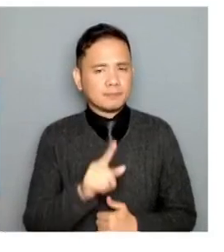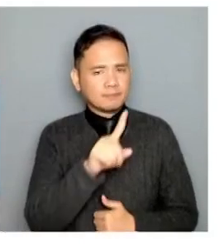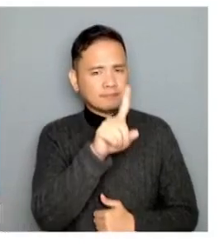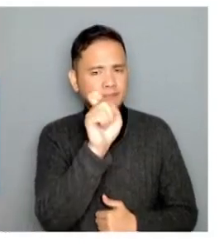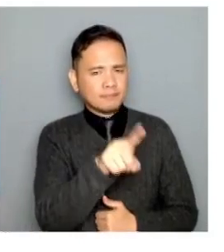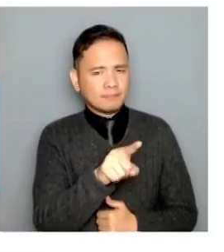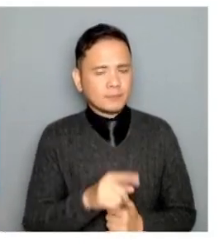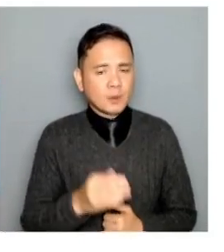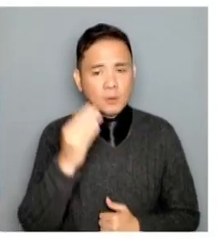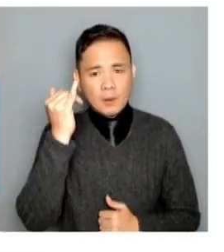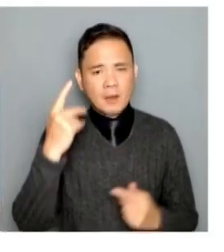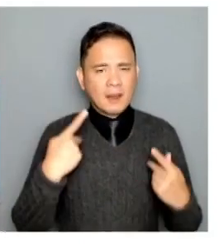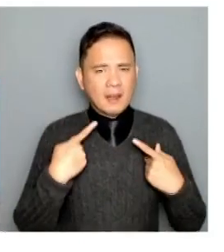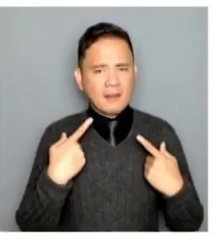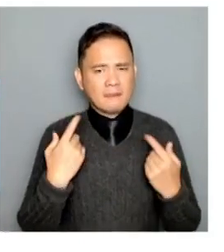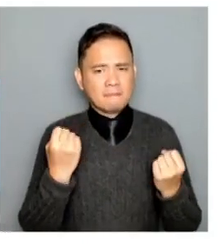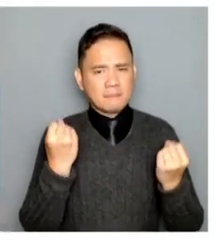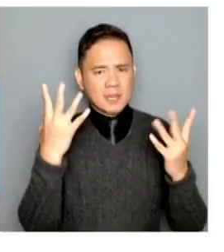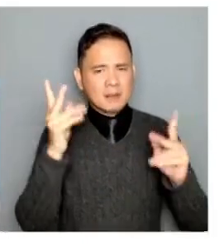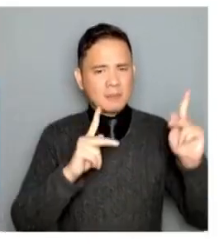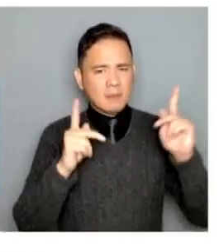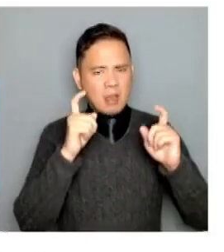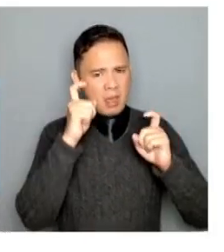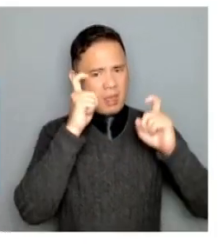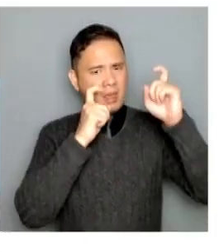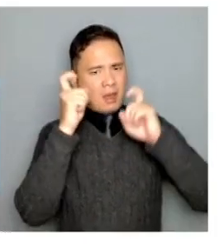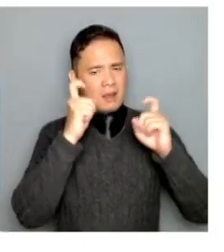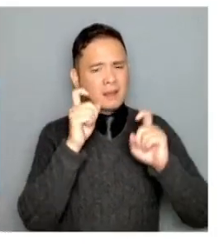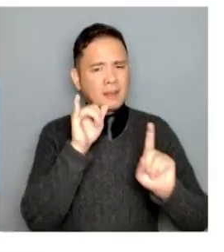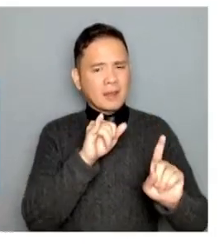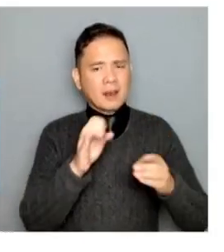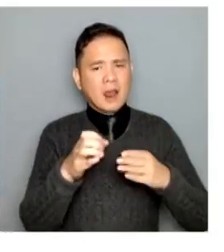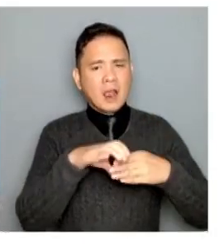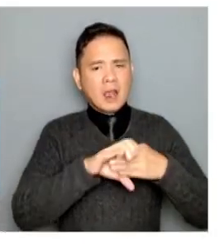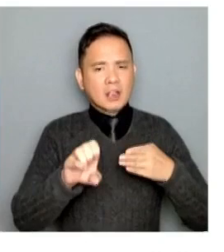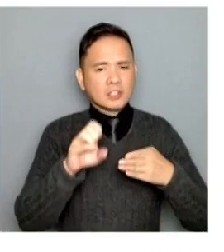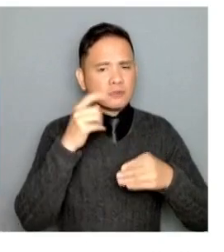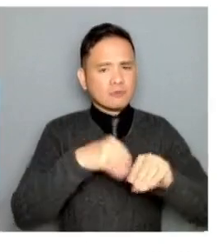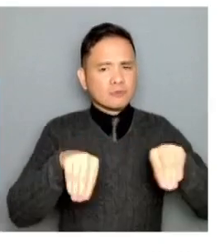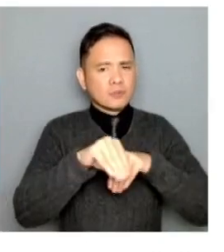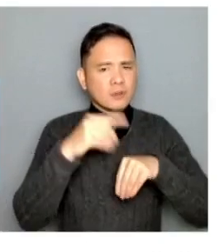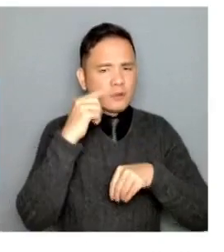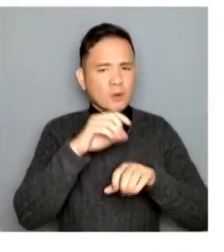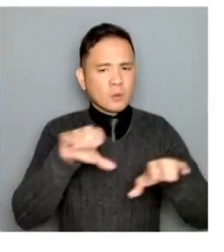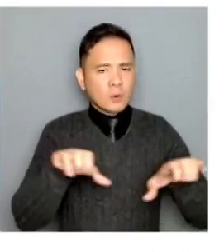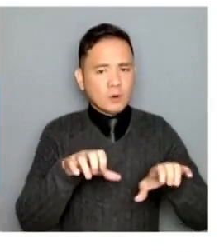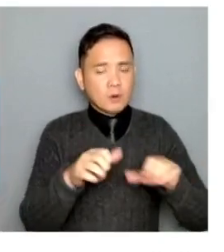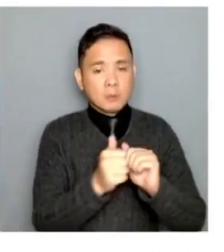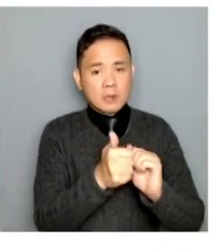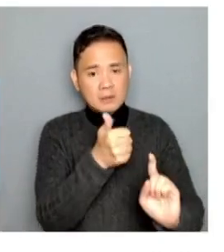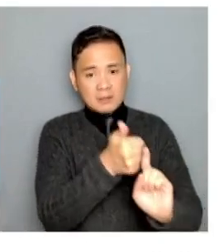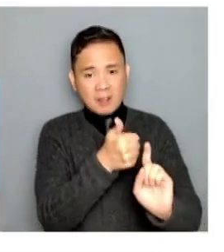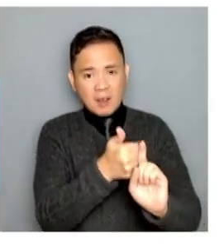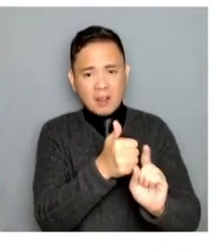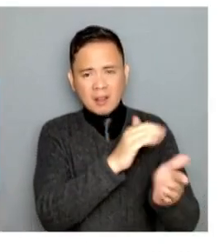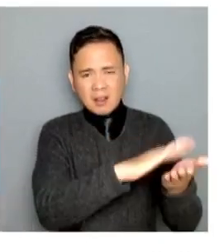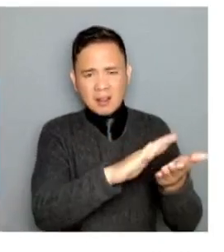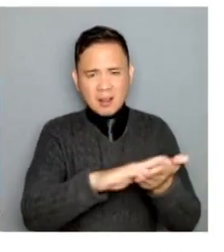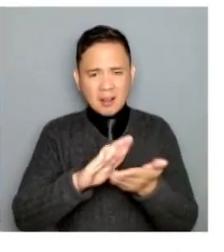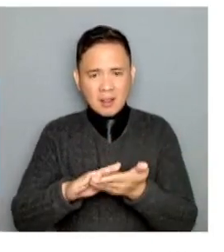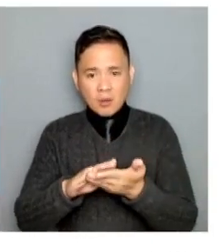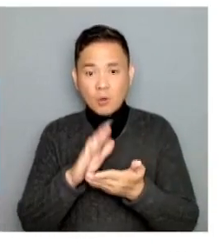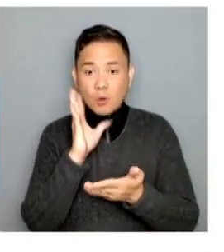marami din ho ang nag-react dito sa Cash for Work program, no? Lilinisin yung baybayin nung mga